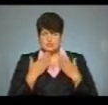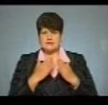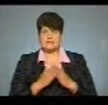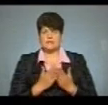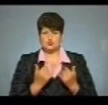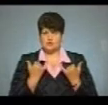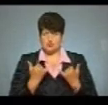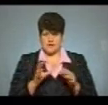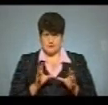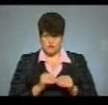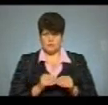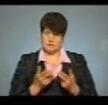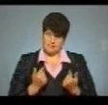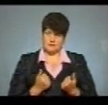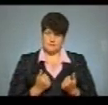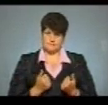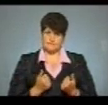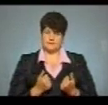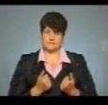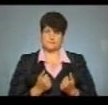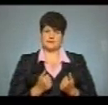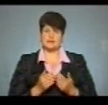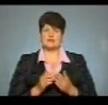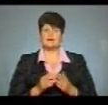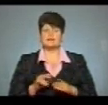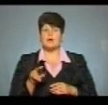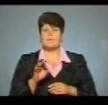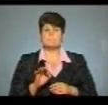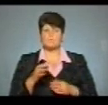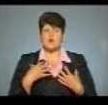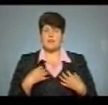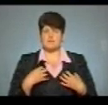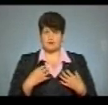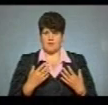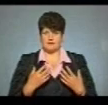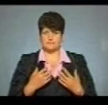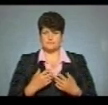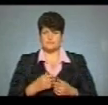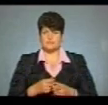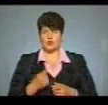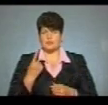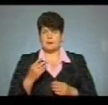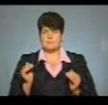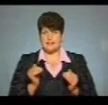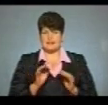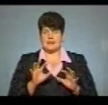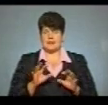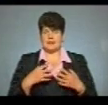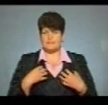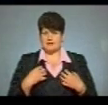книжечку сьогодні разом. Давайте? Так. Давайте книжечку про левенятко почитаємо. Одне маленьке левенятко дуже